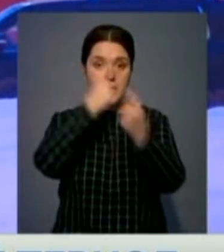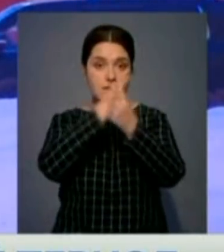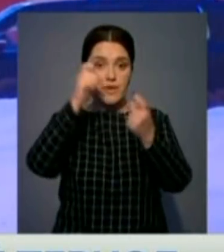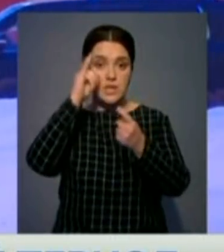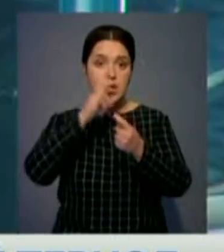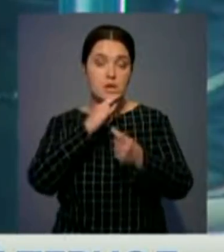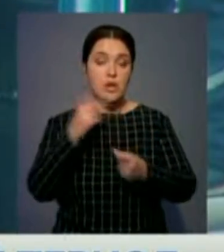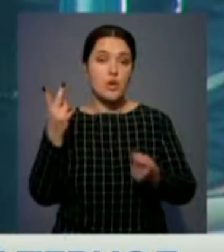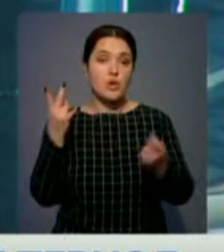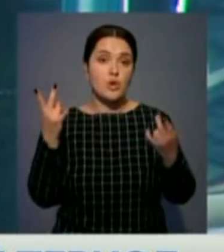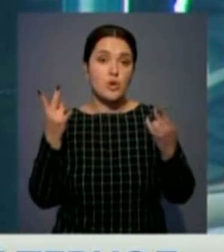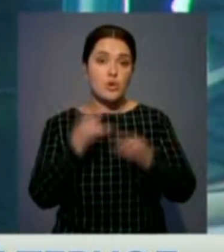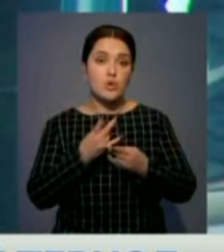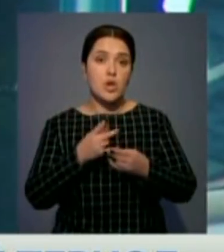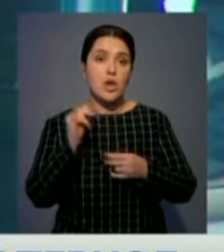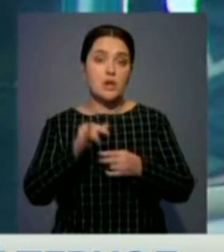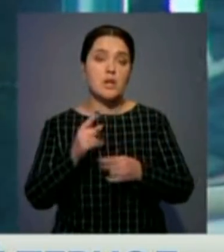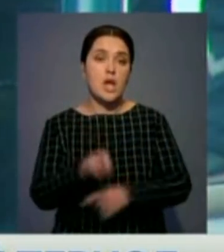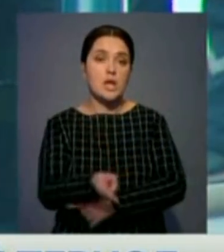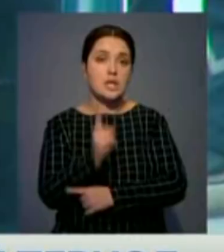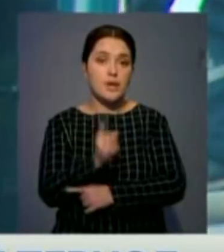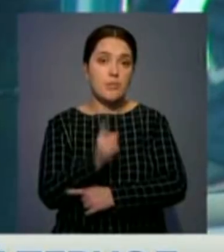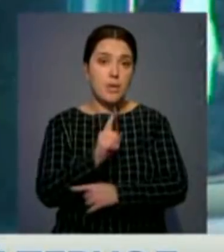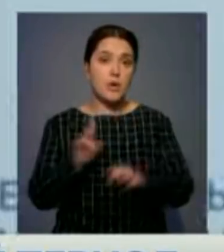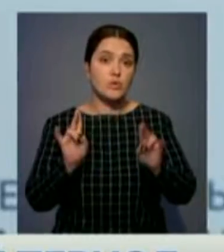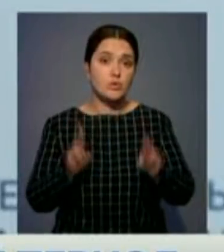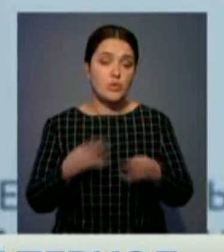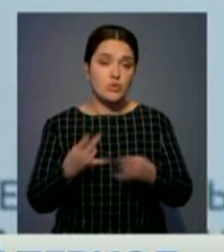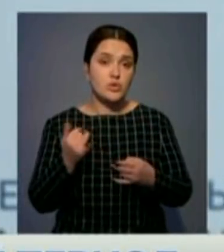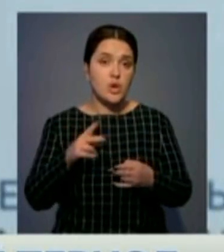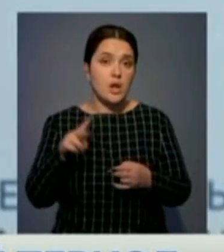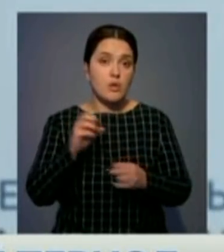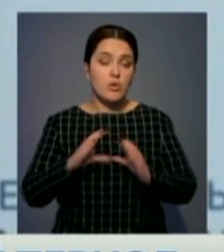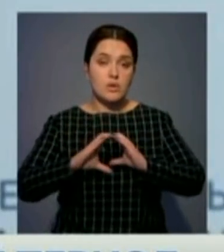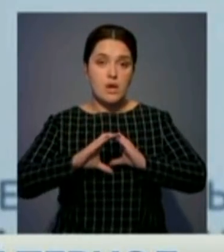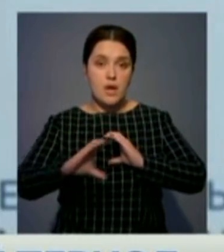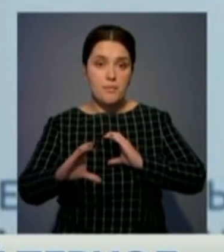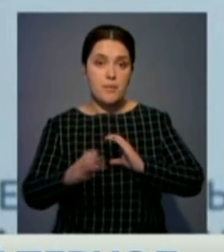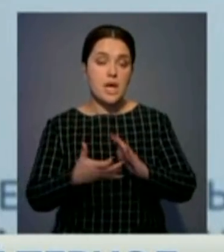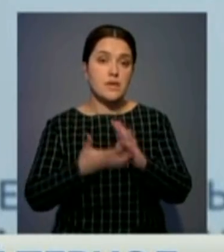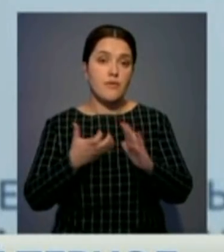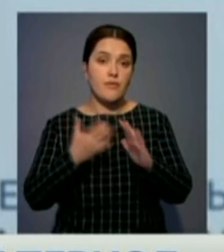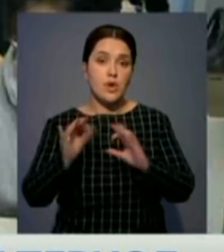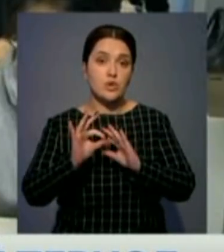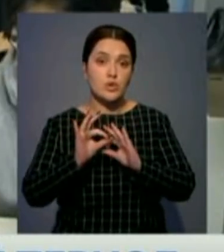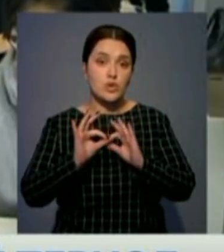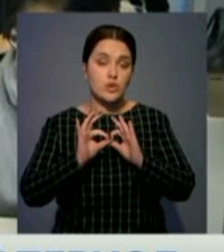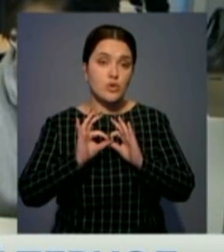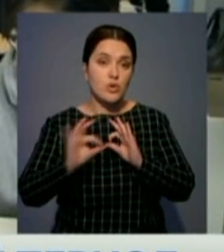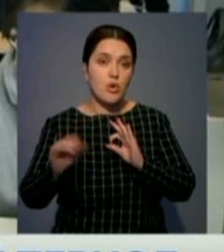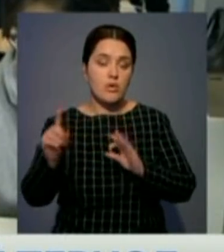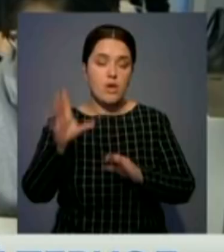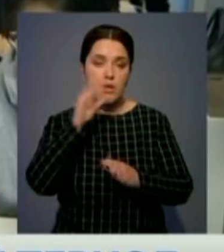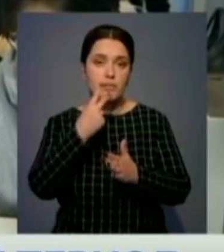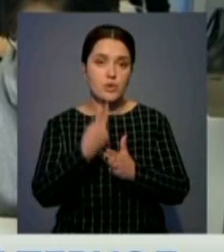призвал казахстанцев проявить сознательность и не выходить на рыбалку, поскольку сезон ледообразования только наступил, и лед пока